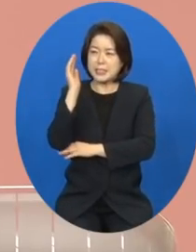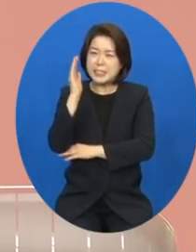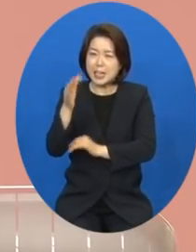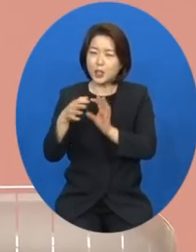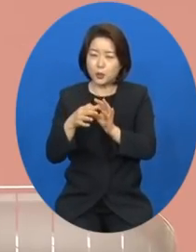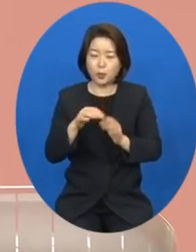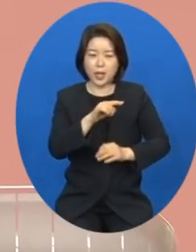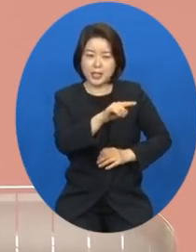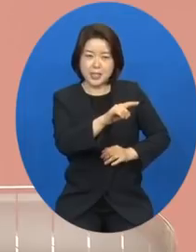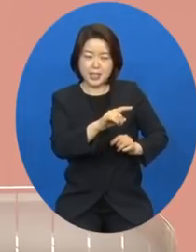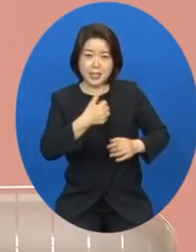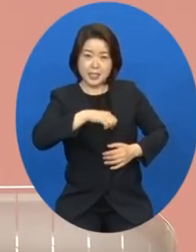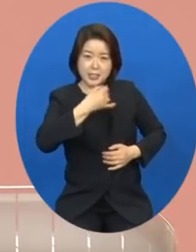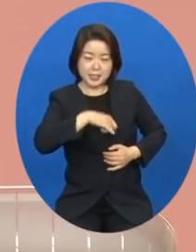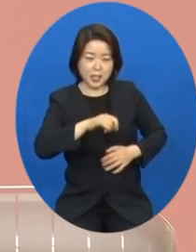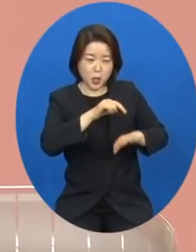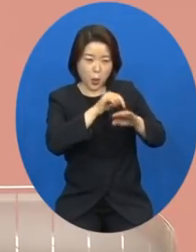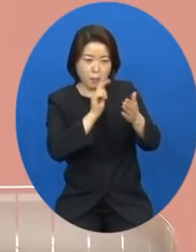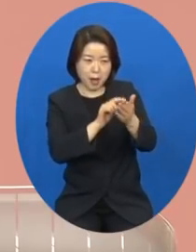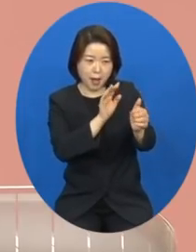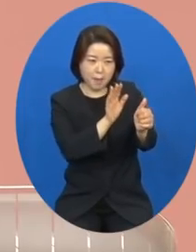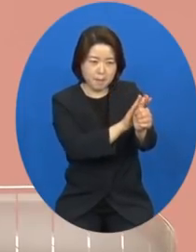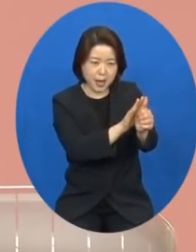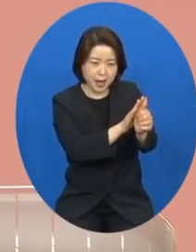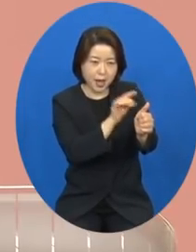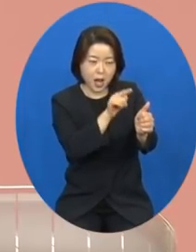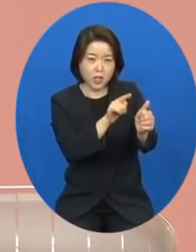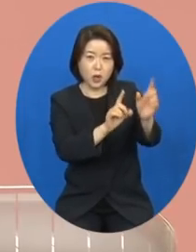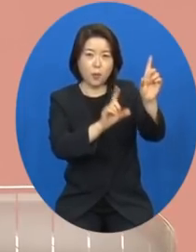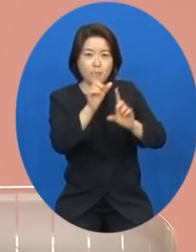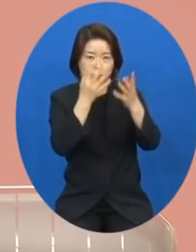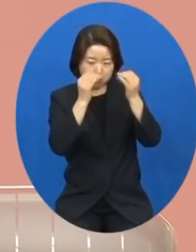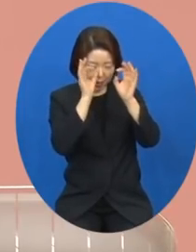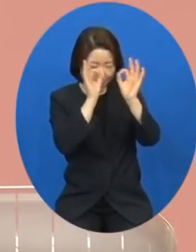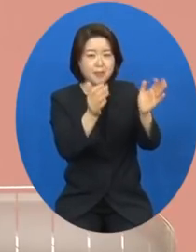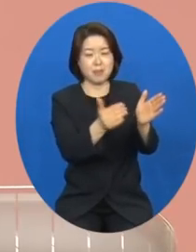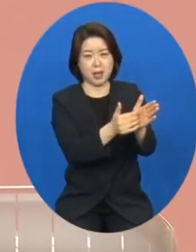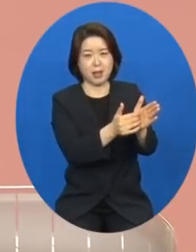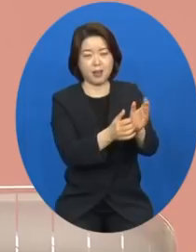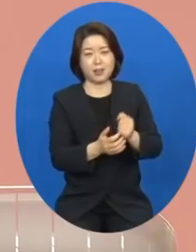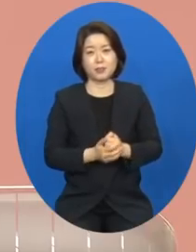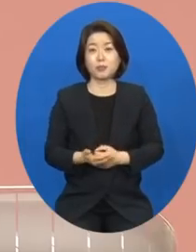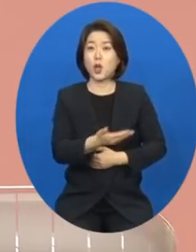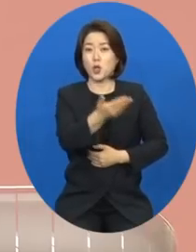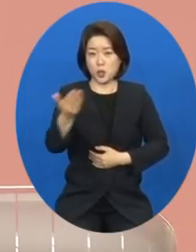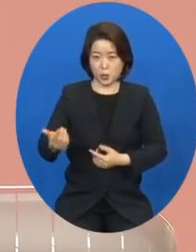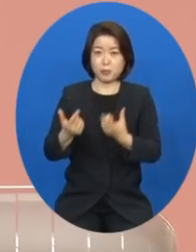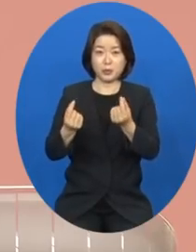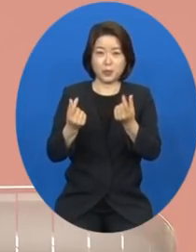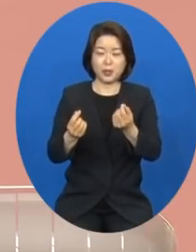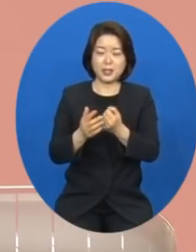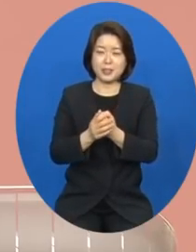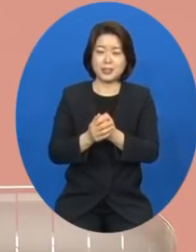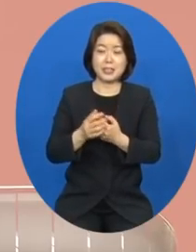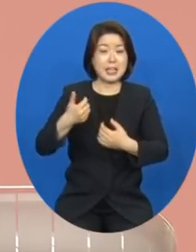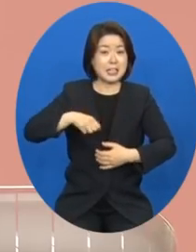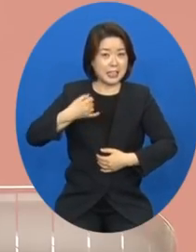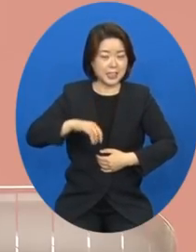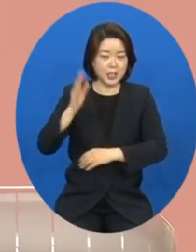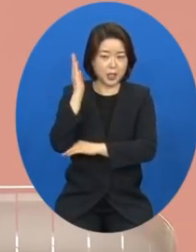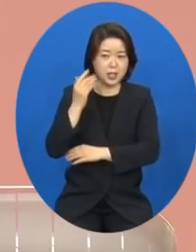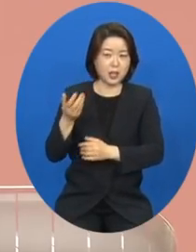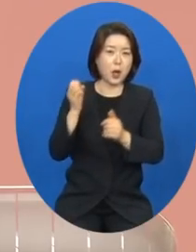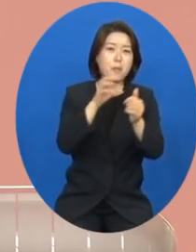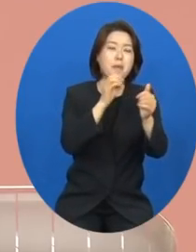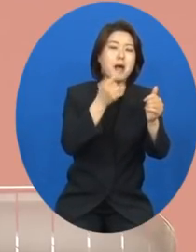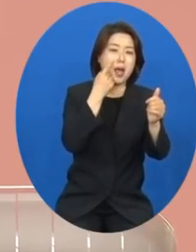만드시는 그런 장면들을 많이 경험했어요 여러분의 그 이야기를 한번 들려주시면 분명히 하나님께서 그 이야기를 통해서